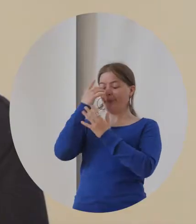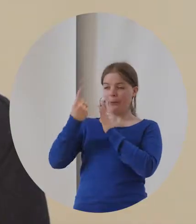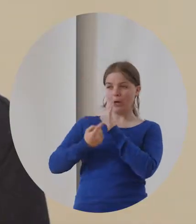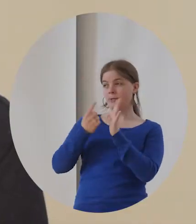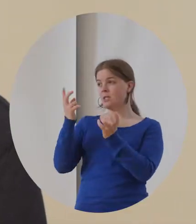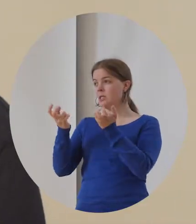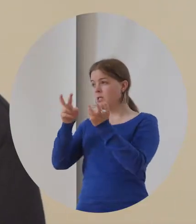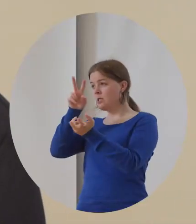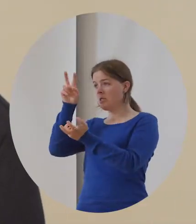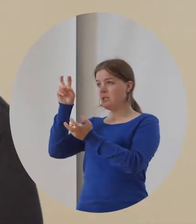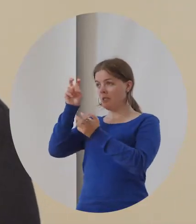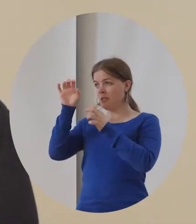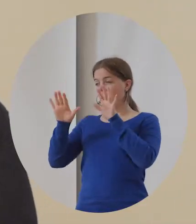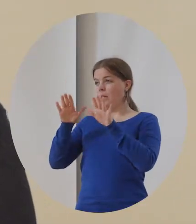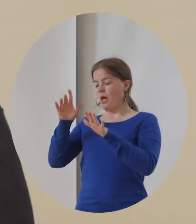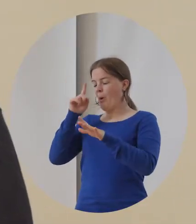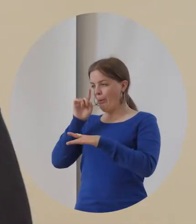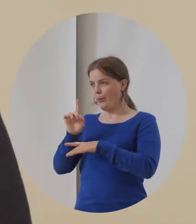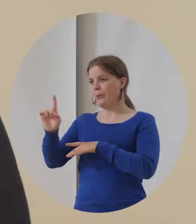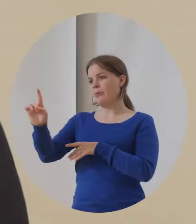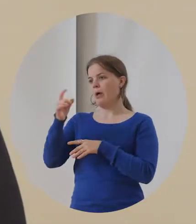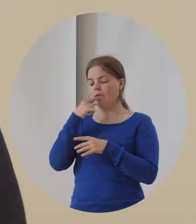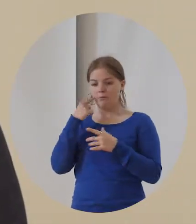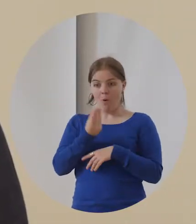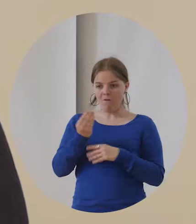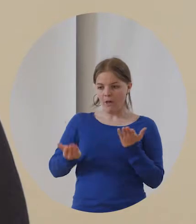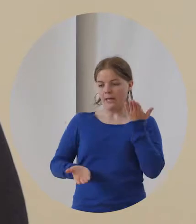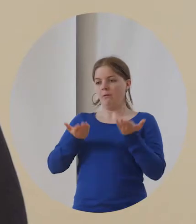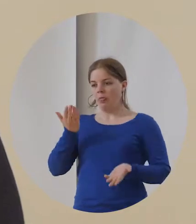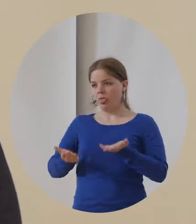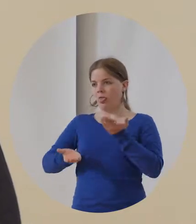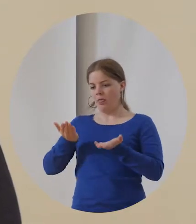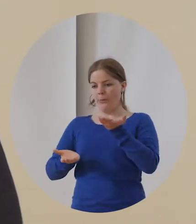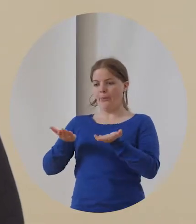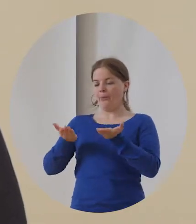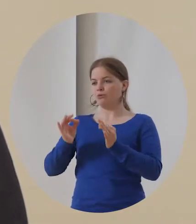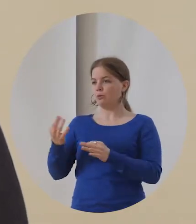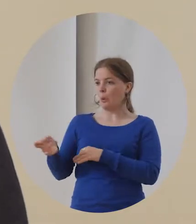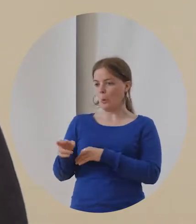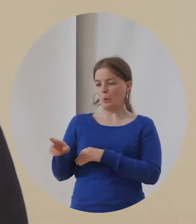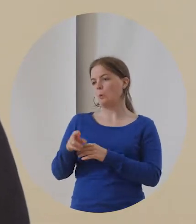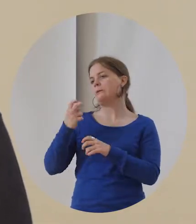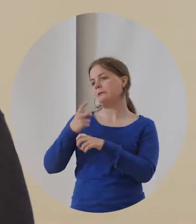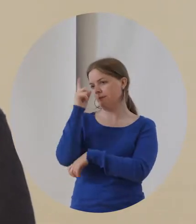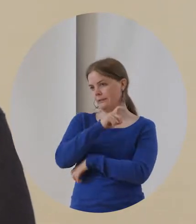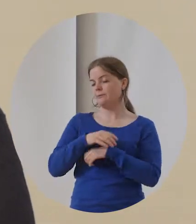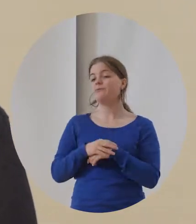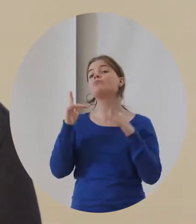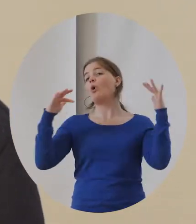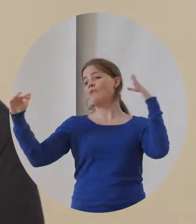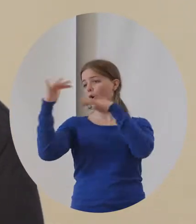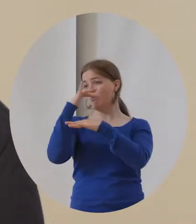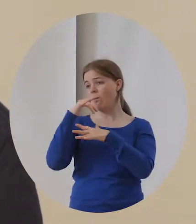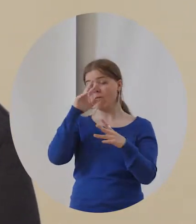difficiles à percevoir, et donc l'enfant a des difficultés à se rééquilibrer. La vision de l'environnement instable, on l'a dit, et donc comme le